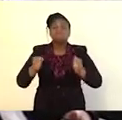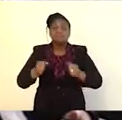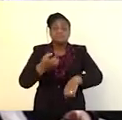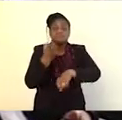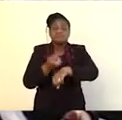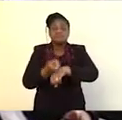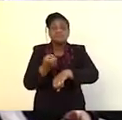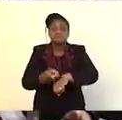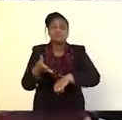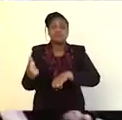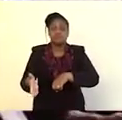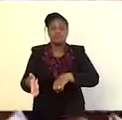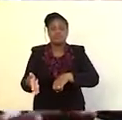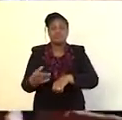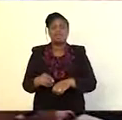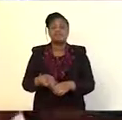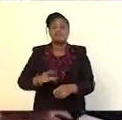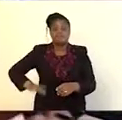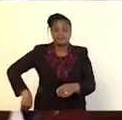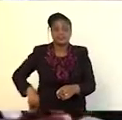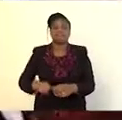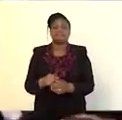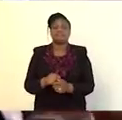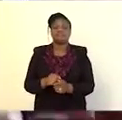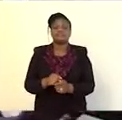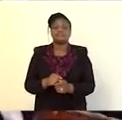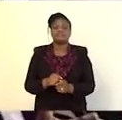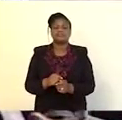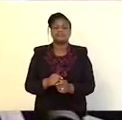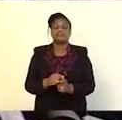mavindifu azurimo chokupedzisira